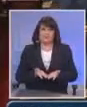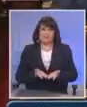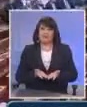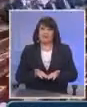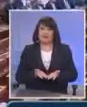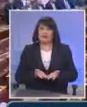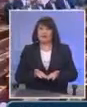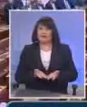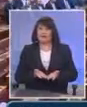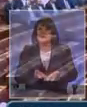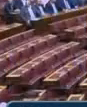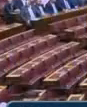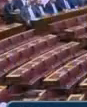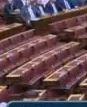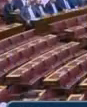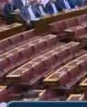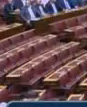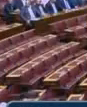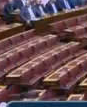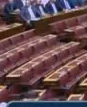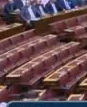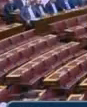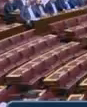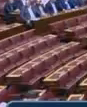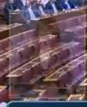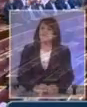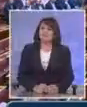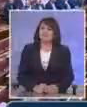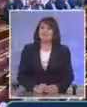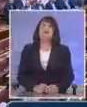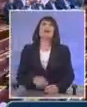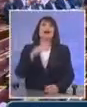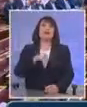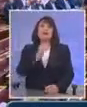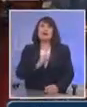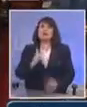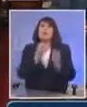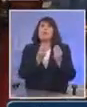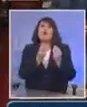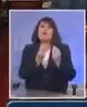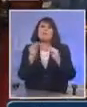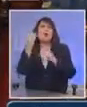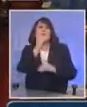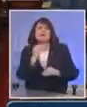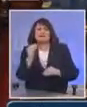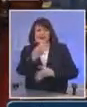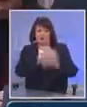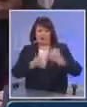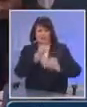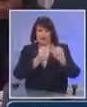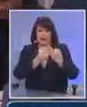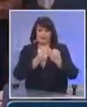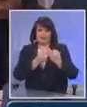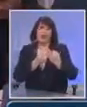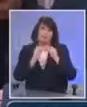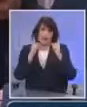η πολυπολιτισμική κοινωνία την οποία ευαγγελίζεστε. Και